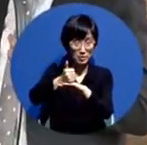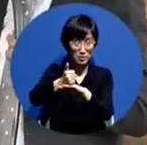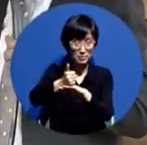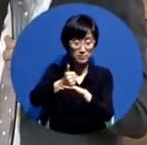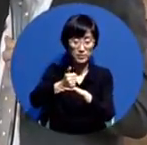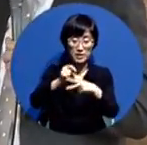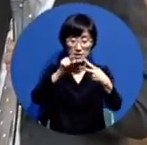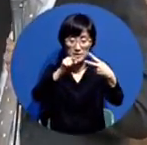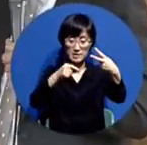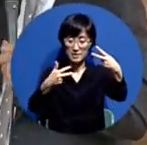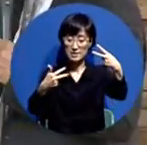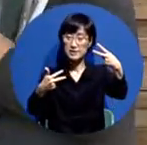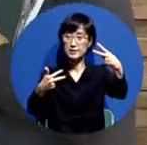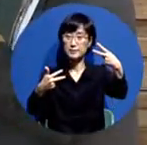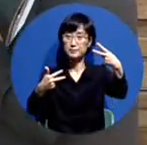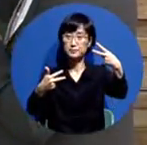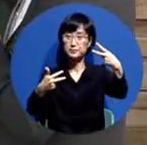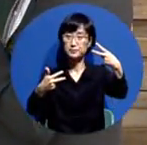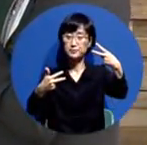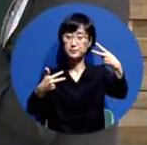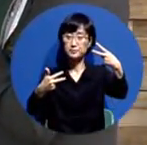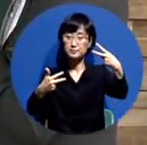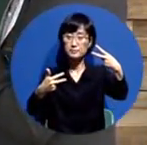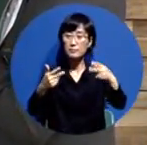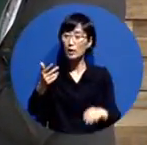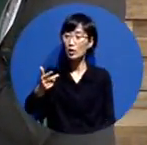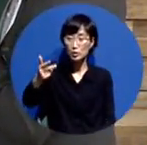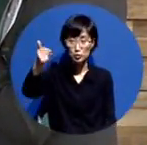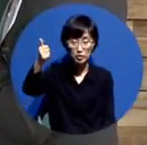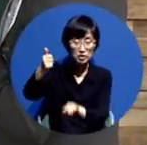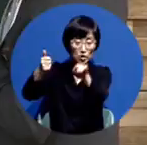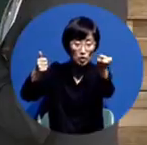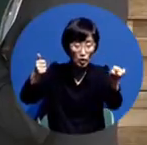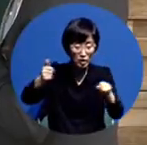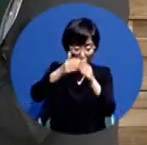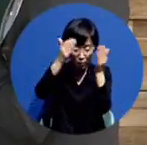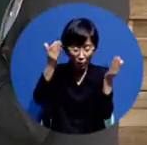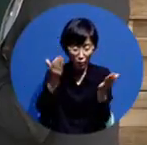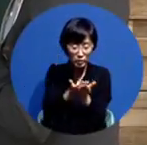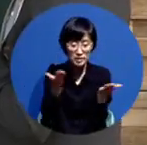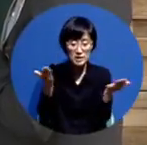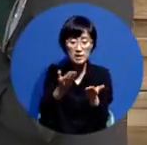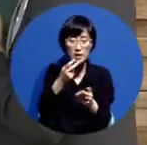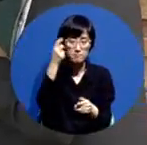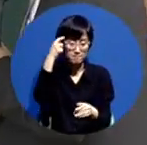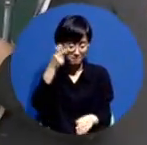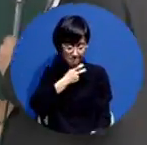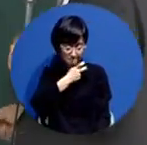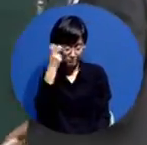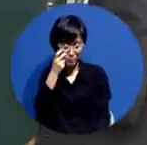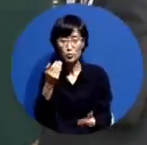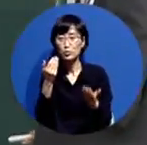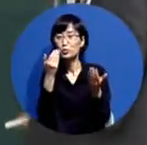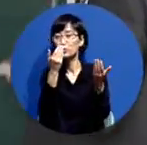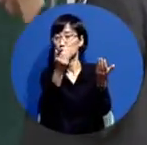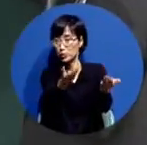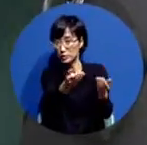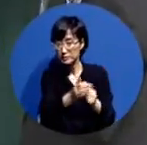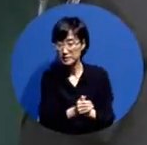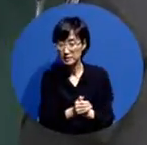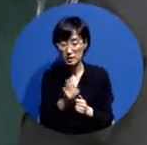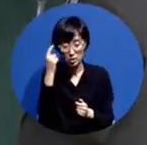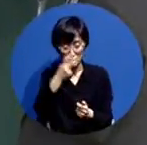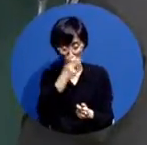입니다 并且结论是什么第七节 주께서너에게범사에총명을주시리라 说凡事主必给你聪明 지혜입니